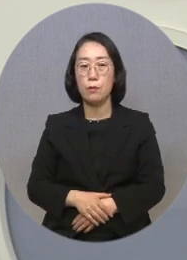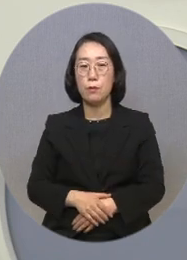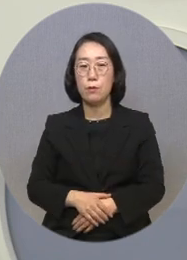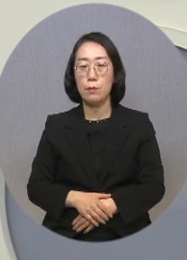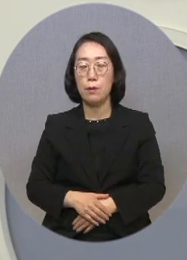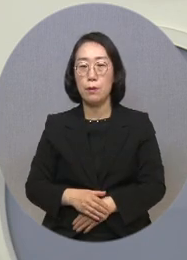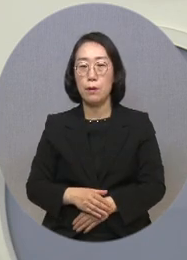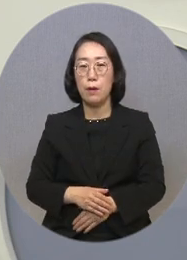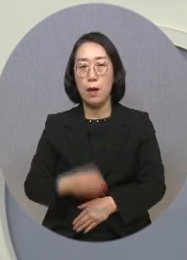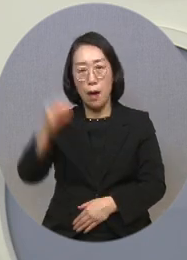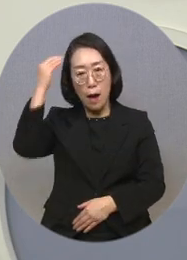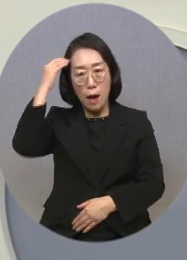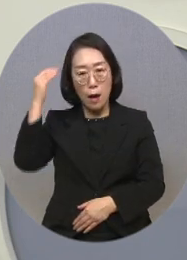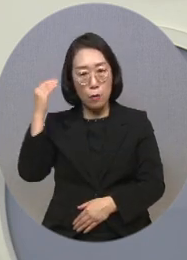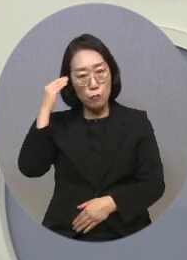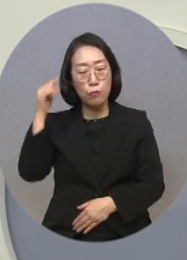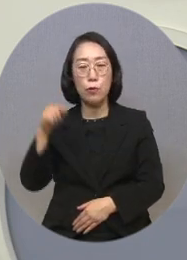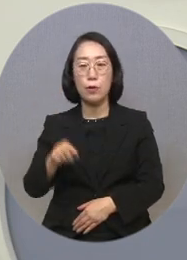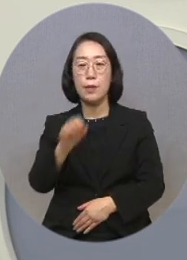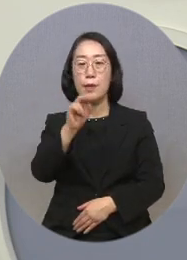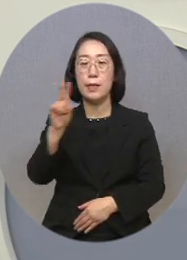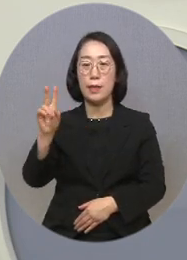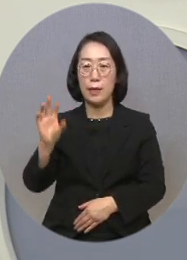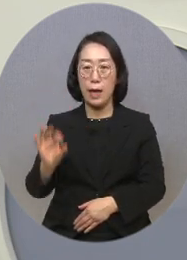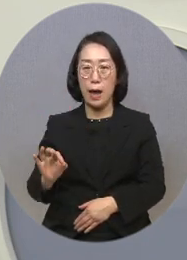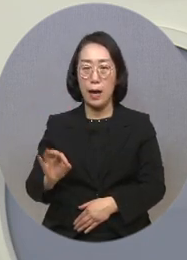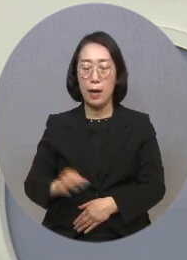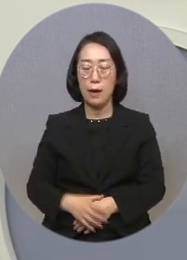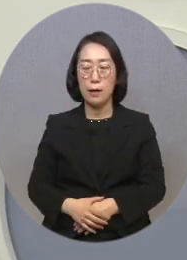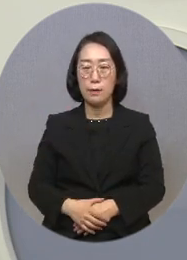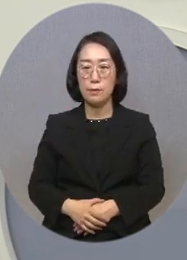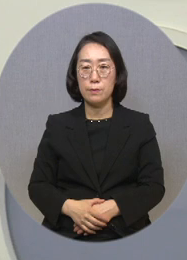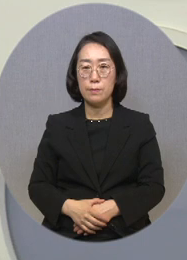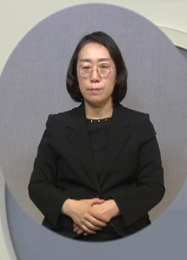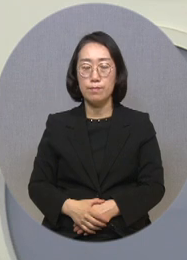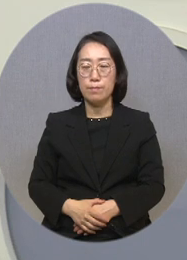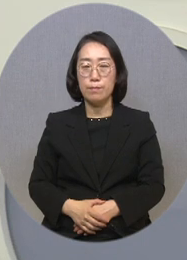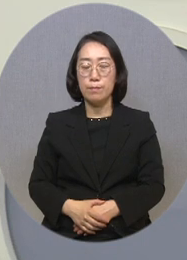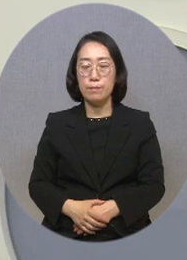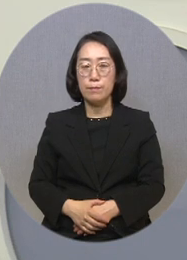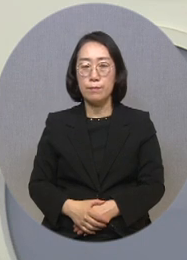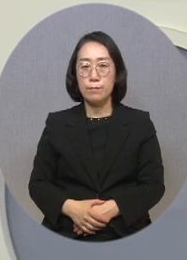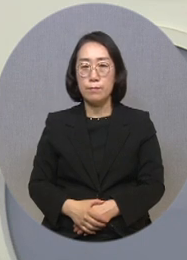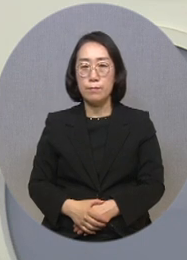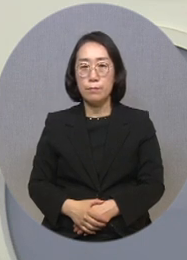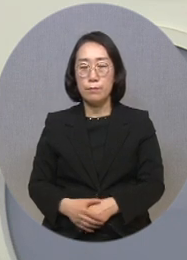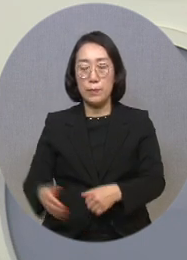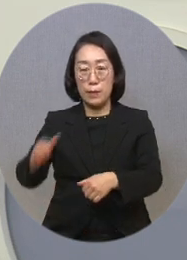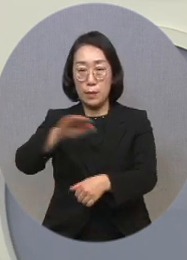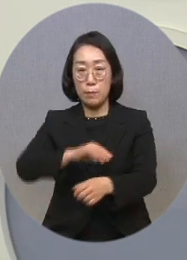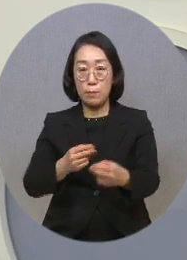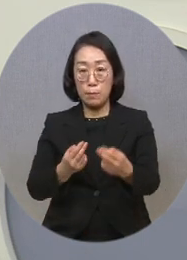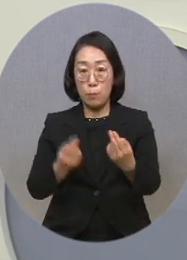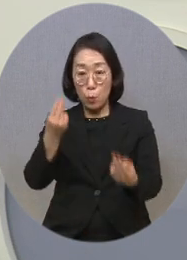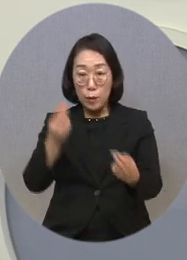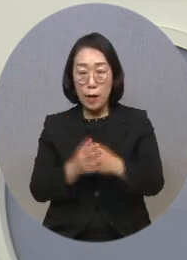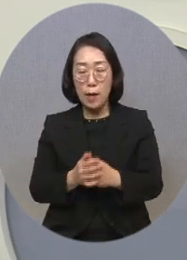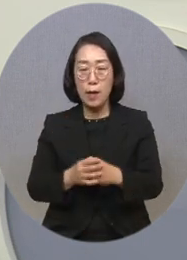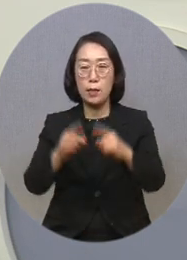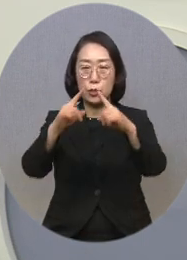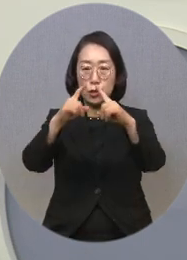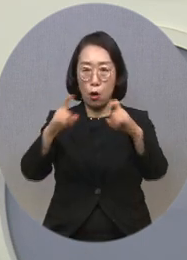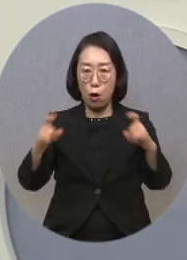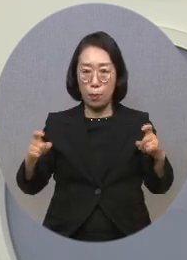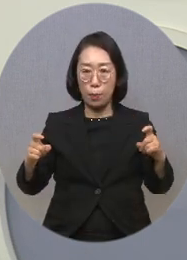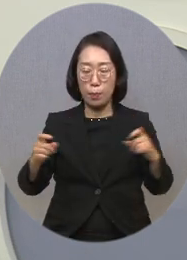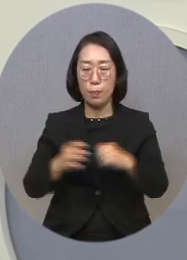이제 남한은 양의 기운에 이기 때문에 그 능보다는 이제 전이나